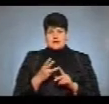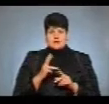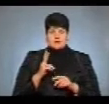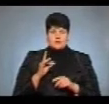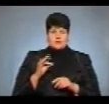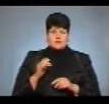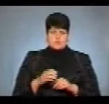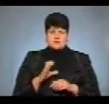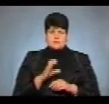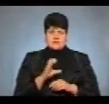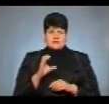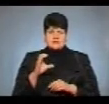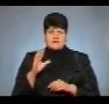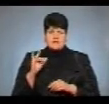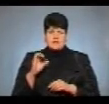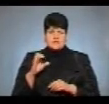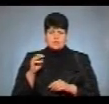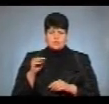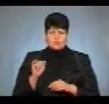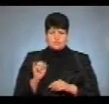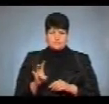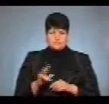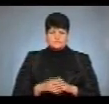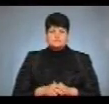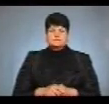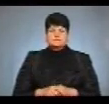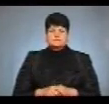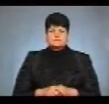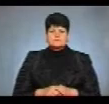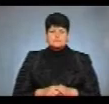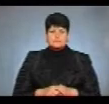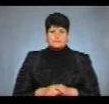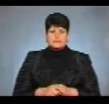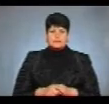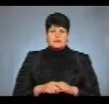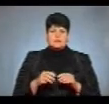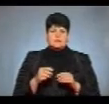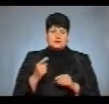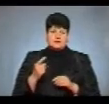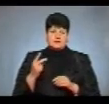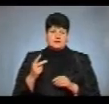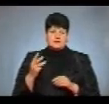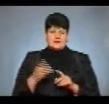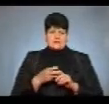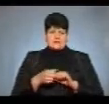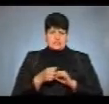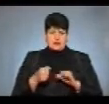Свистун. Ви робите вузол, я тримаю. Давайте на рахунок 3 затягуємо.